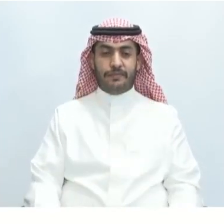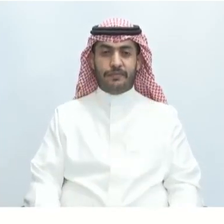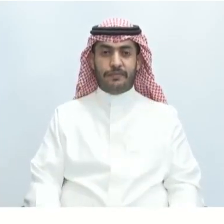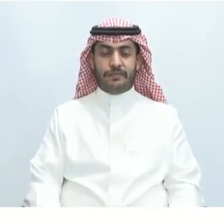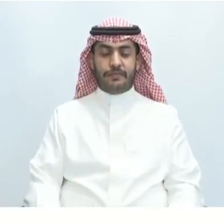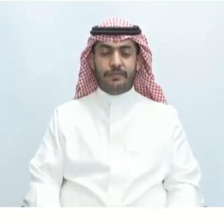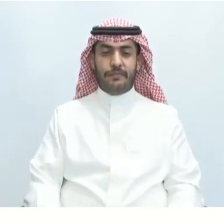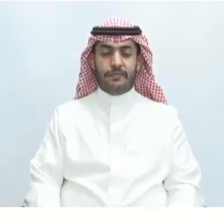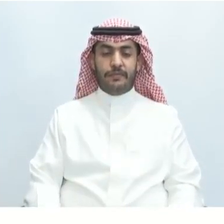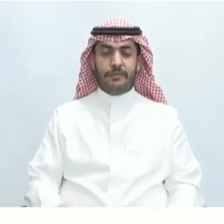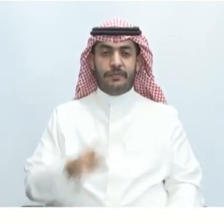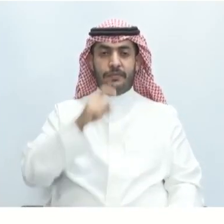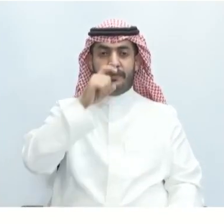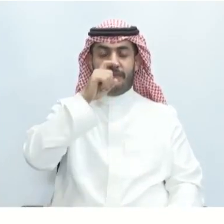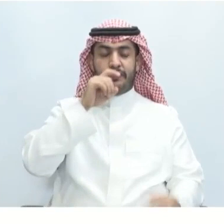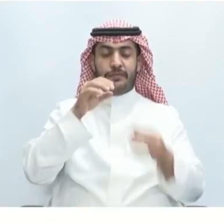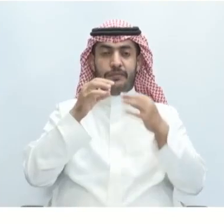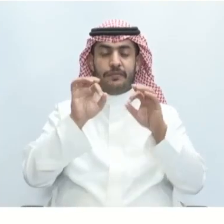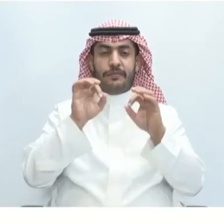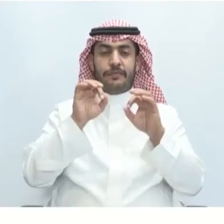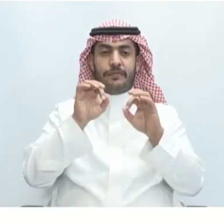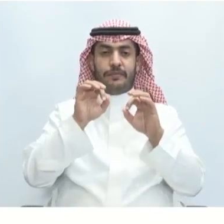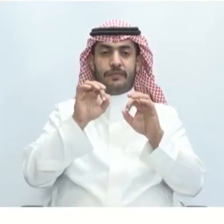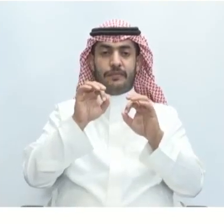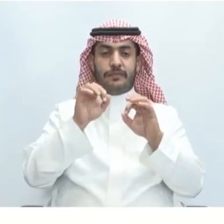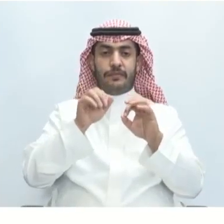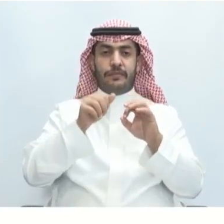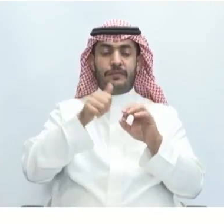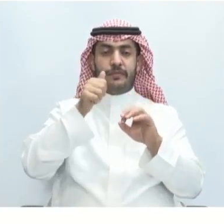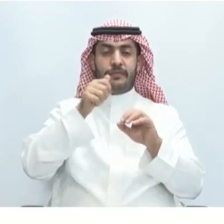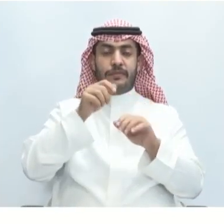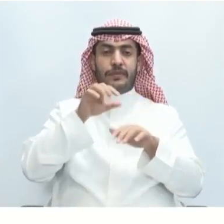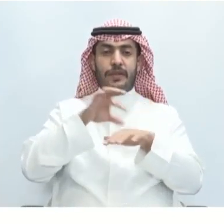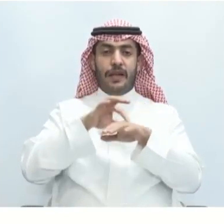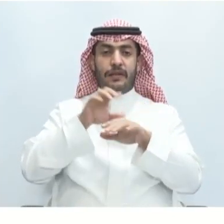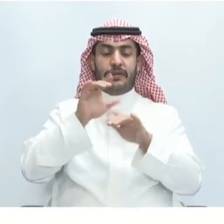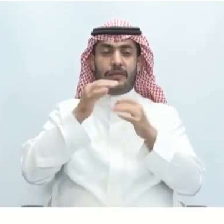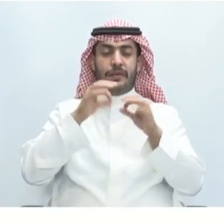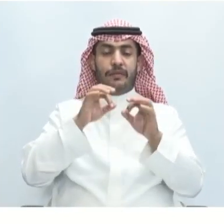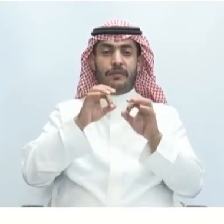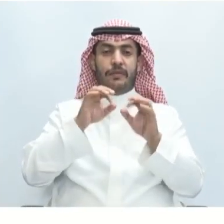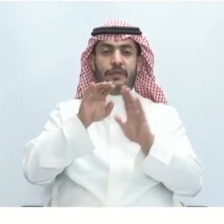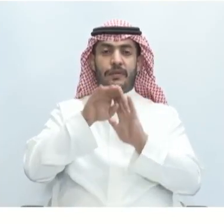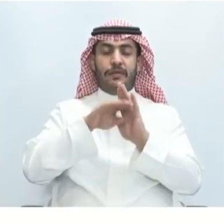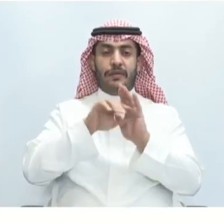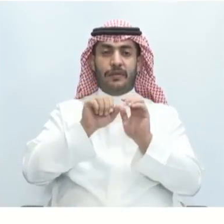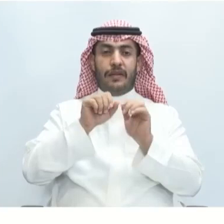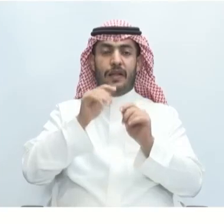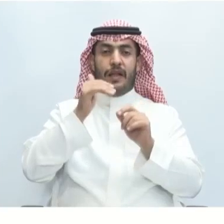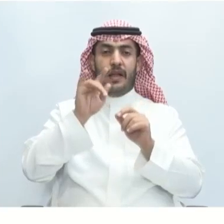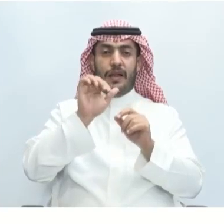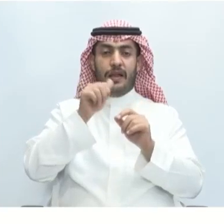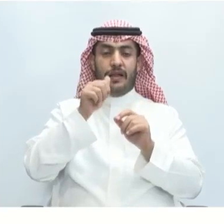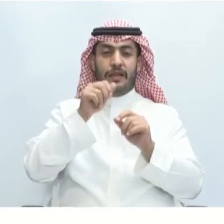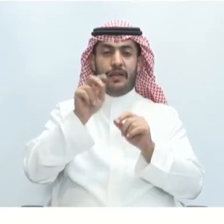وجهه بعباره اخرى يجب ان تكون قيم اجمال قدره استعابيه من حيث عدد ركاب كما هو معطى لك بالتاكيد في هذه الخلايا